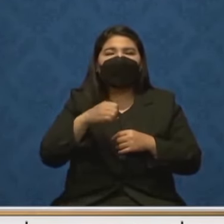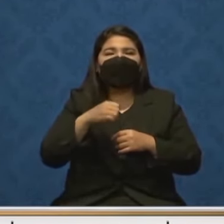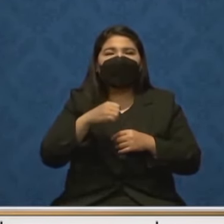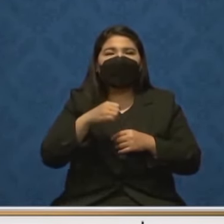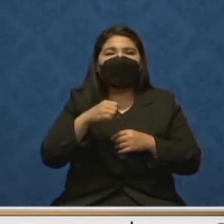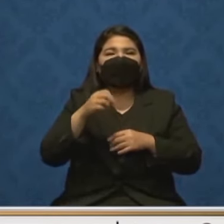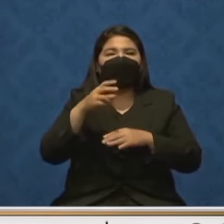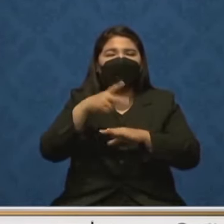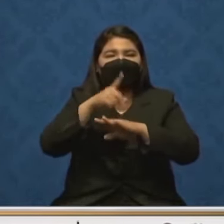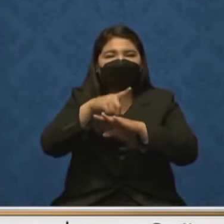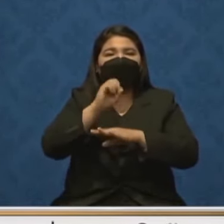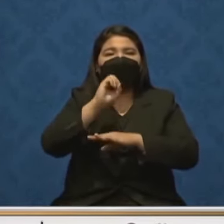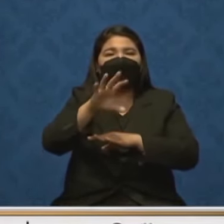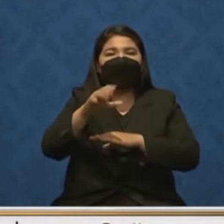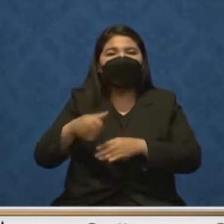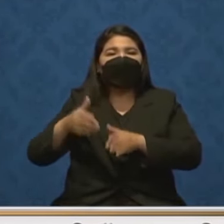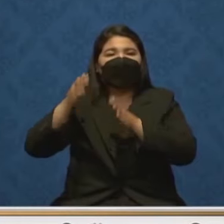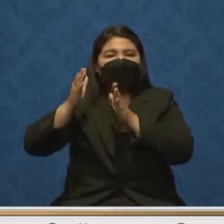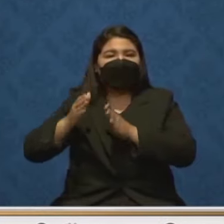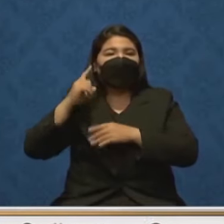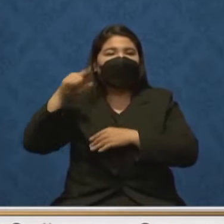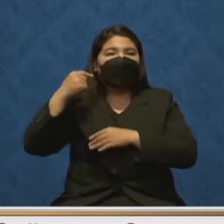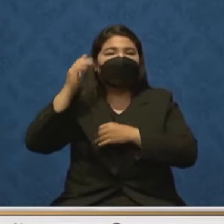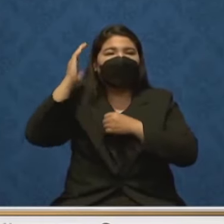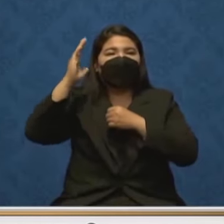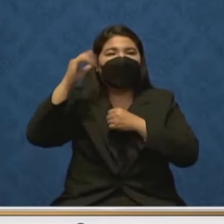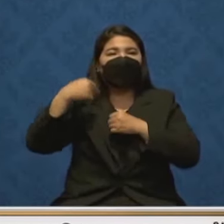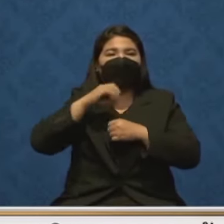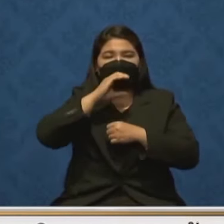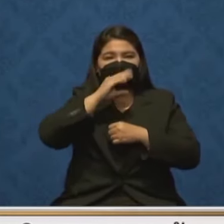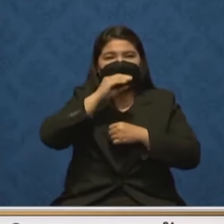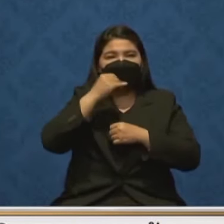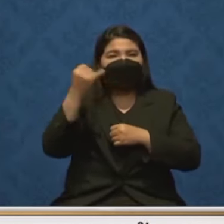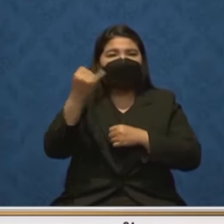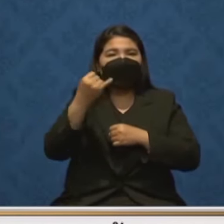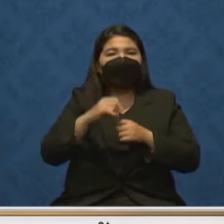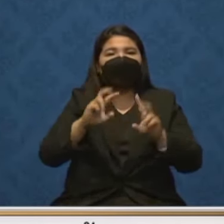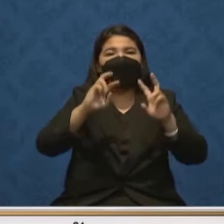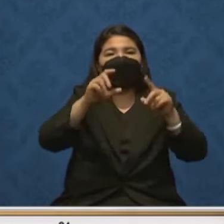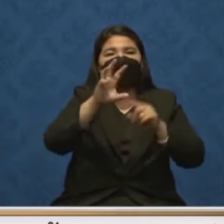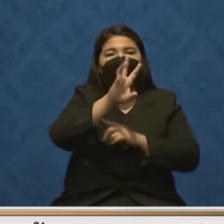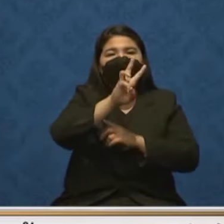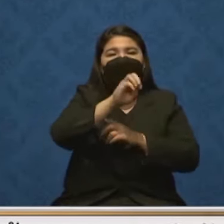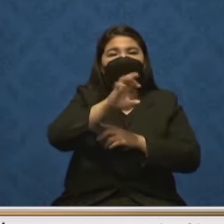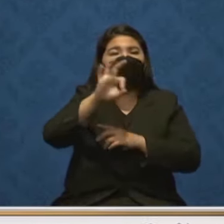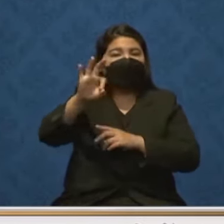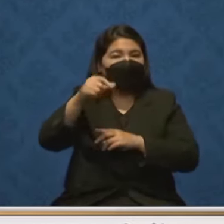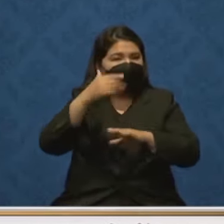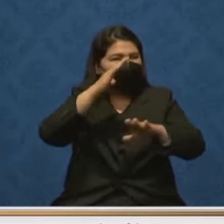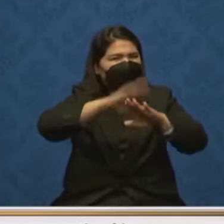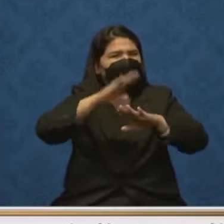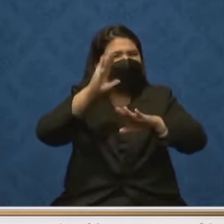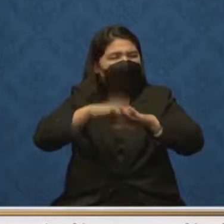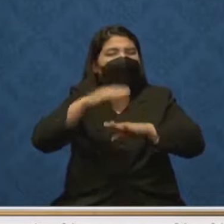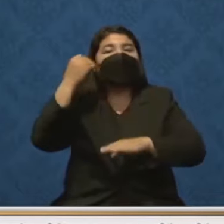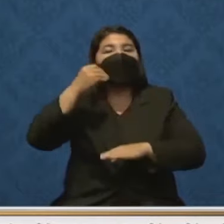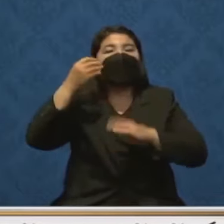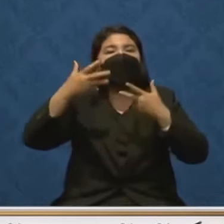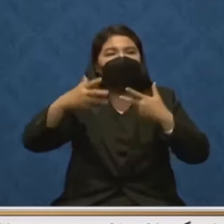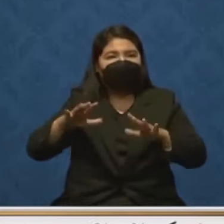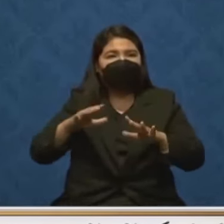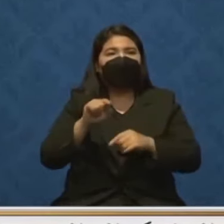ปลายนะคะว่าเก่าร้ายกับร้ายนะคะในส่วนของข้อ 69นะคะแล้วก็ถ้ามาทานตั้งเตือนหลายครั้งแล้วนะคะแล้ว